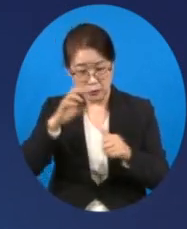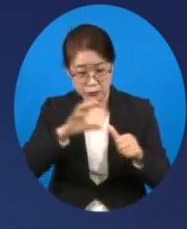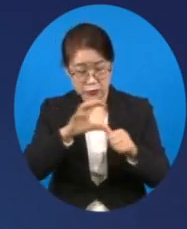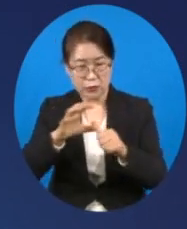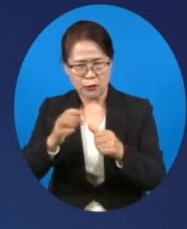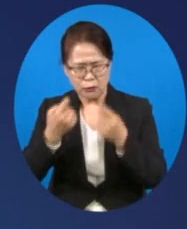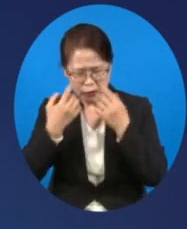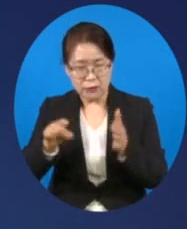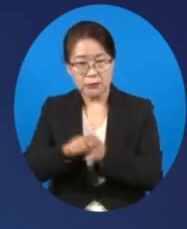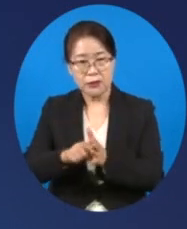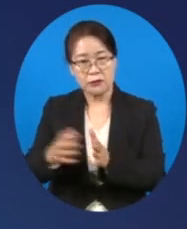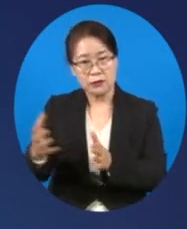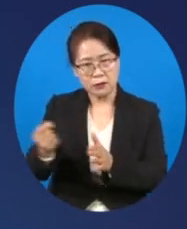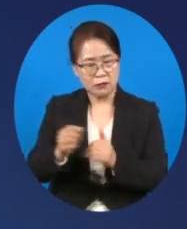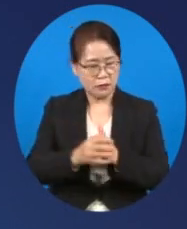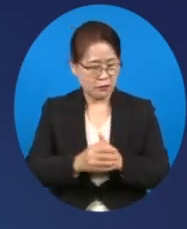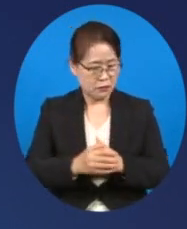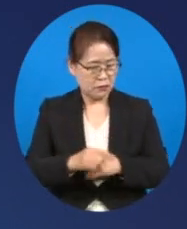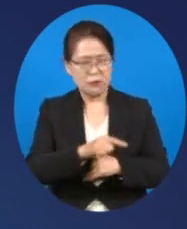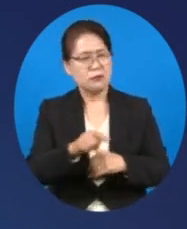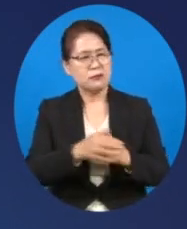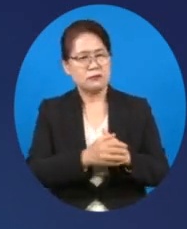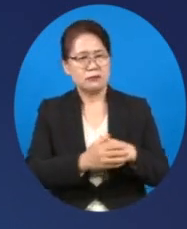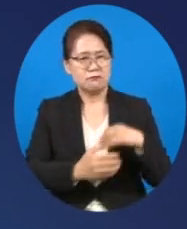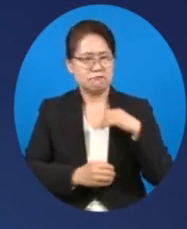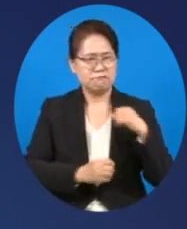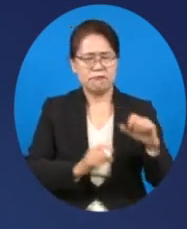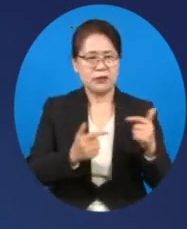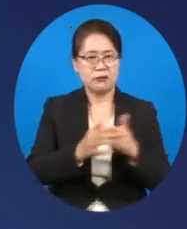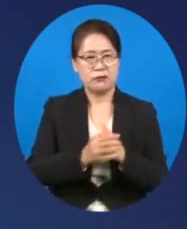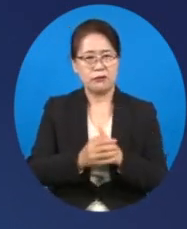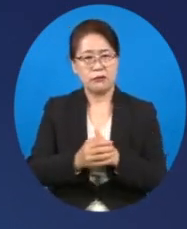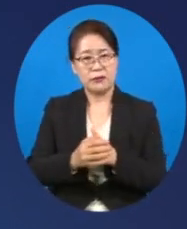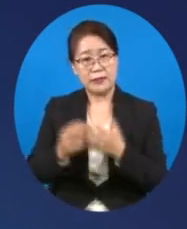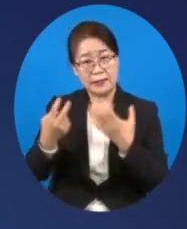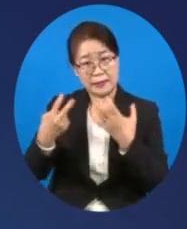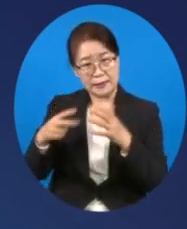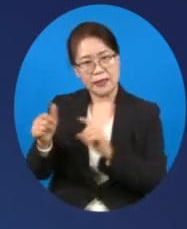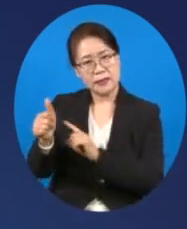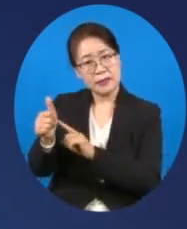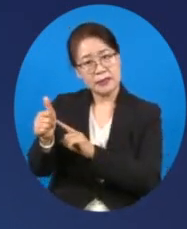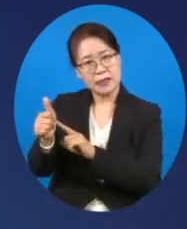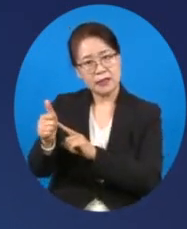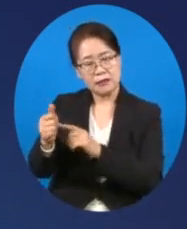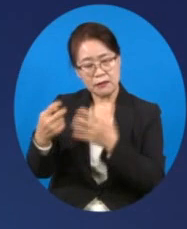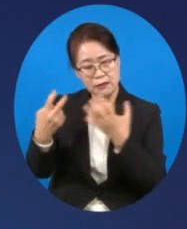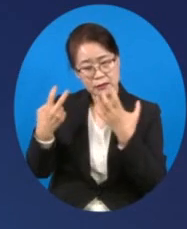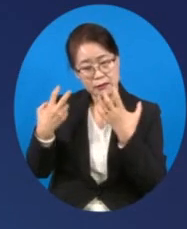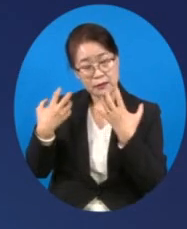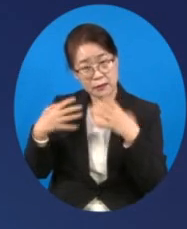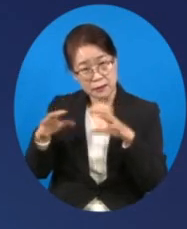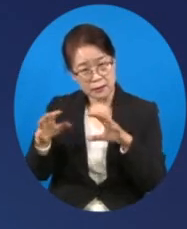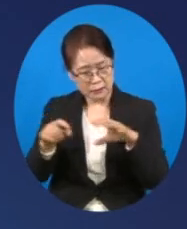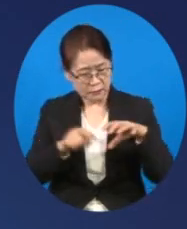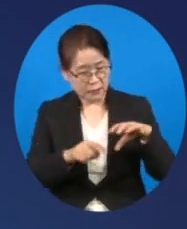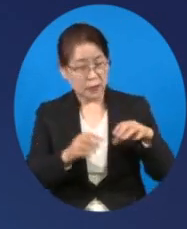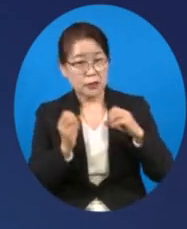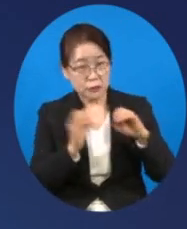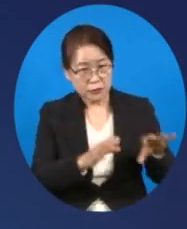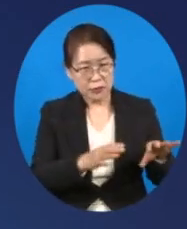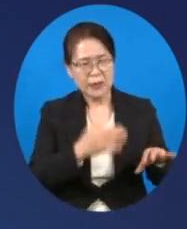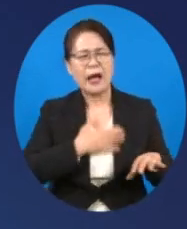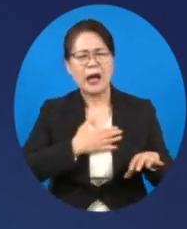때문에 그들은 타협하지 않았던 것이죠 다니엘도 마찬가지입니다 사자굴 속에 던짐을 받는다는 사실을